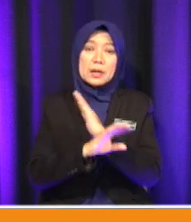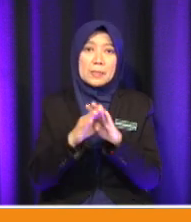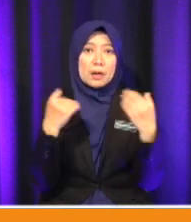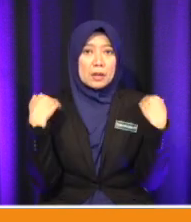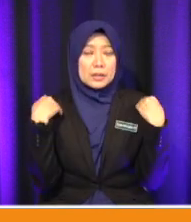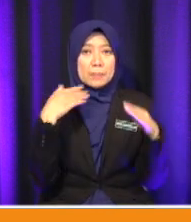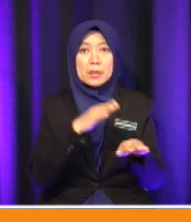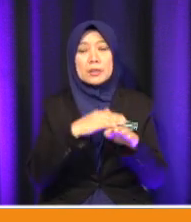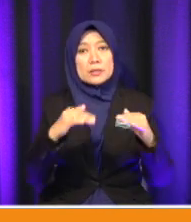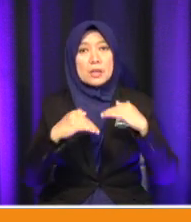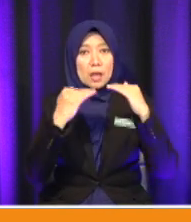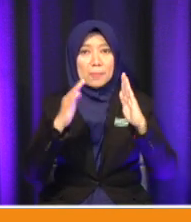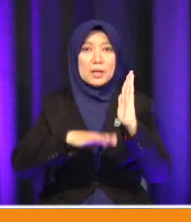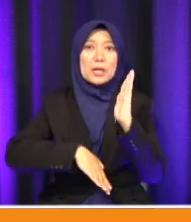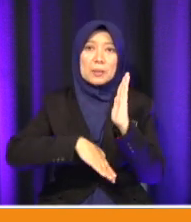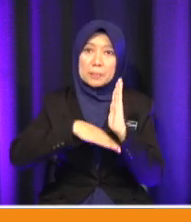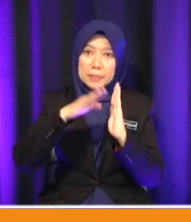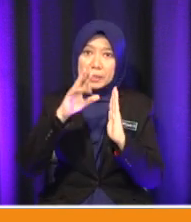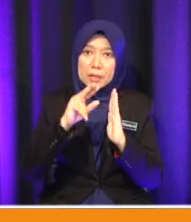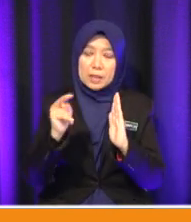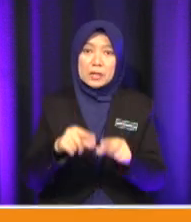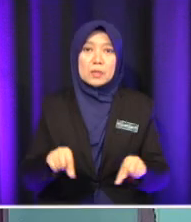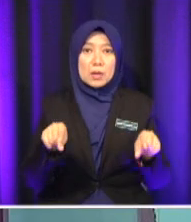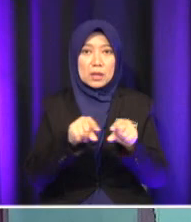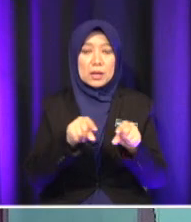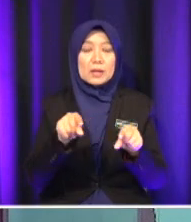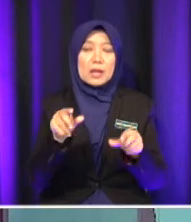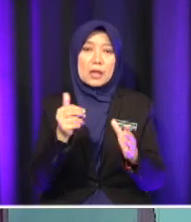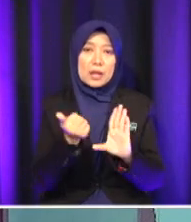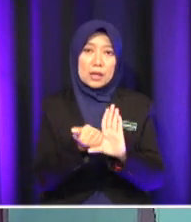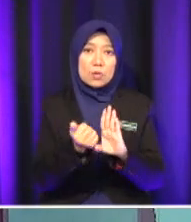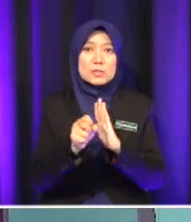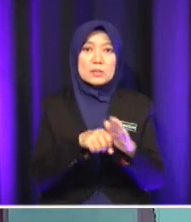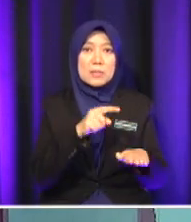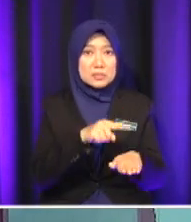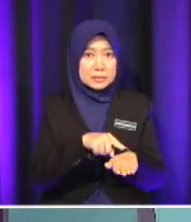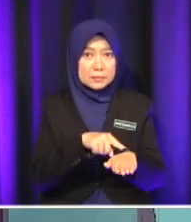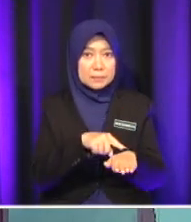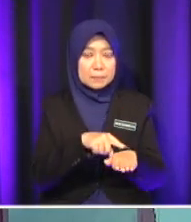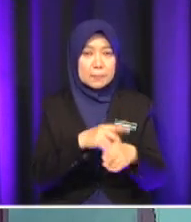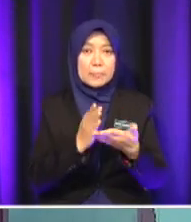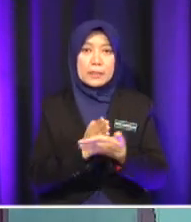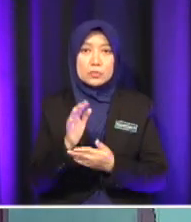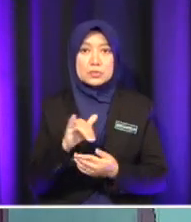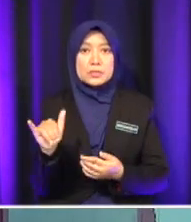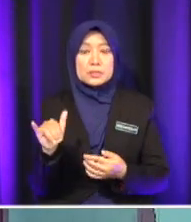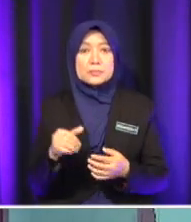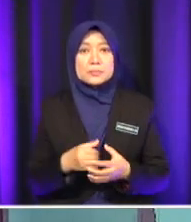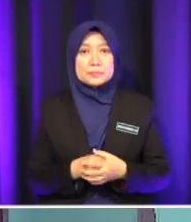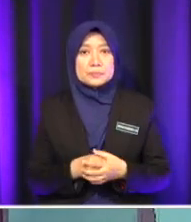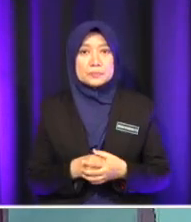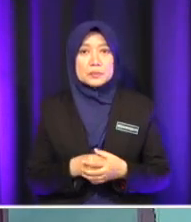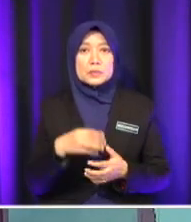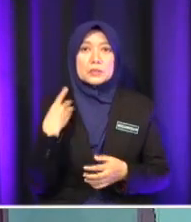pada tahap lebih Han imbangan account Oke seterusnya kita